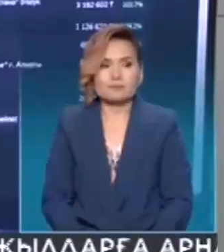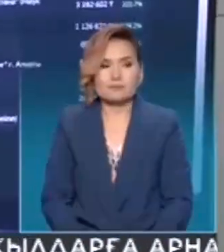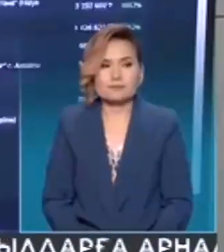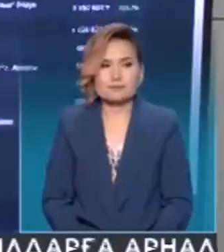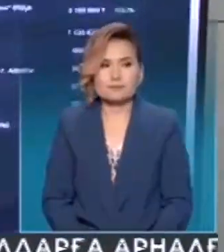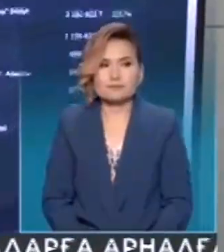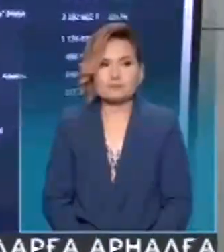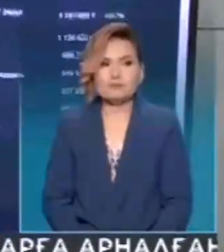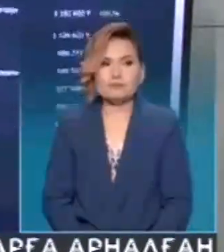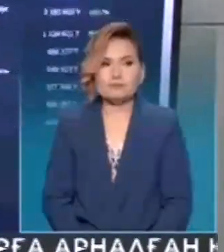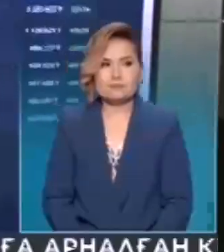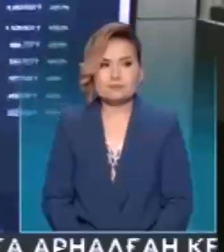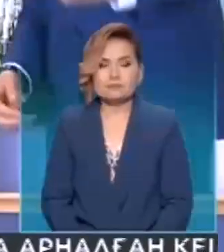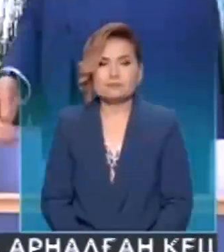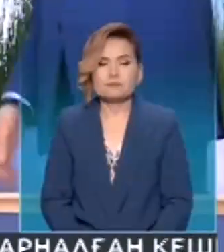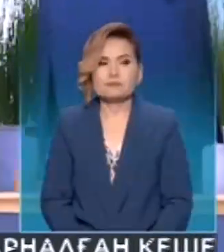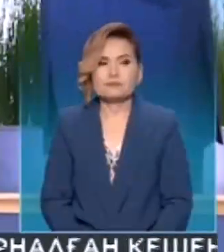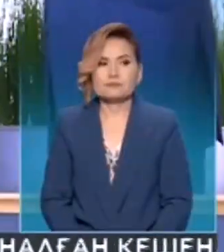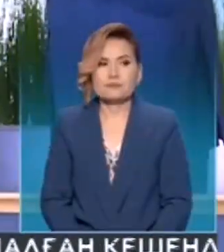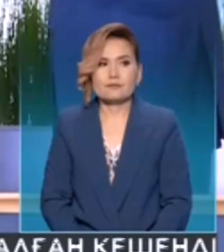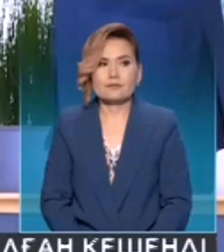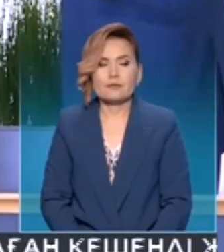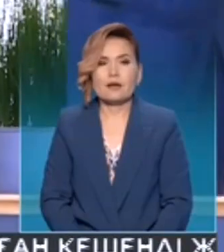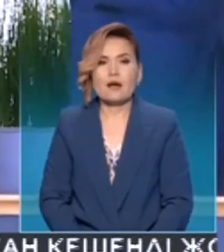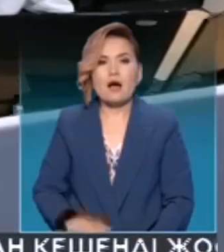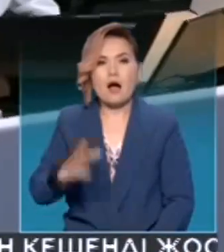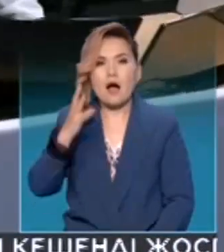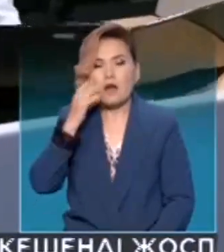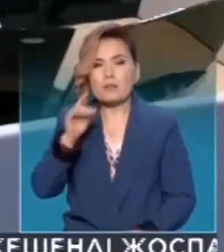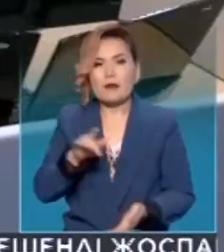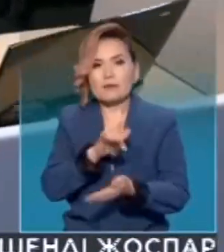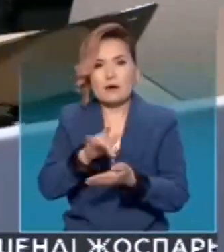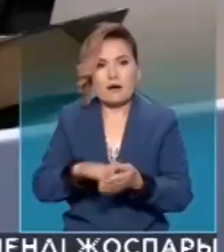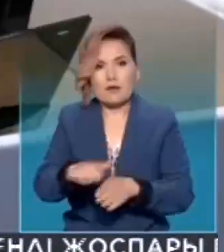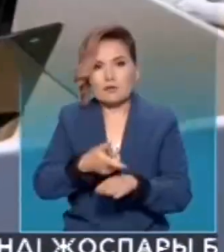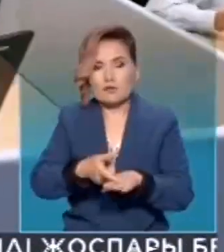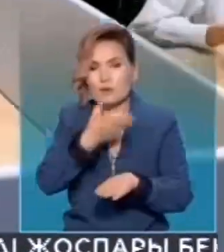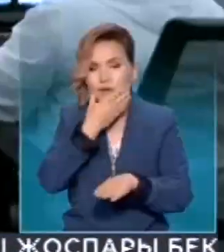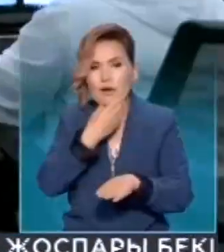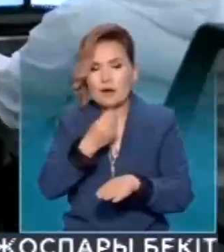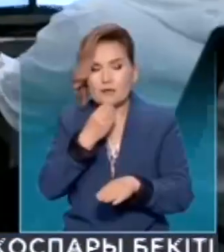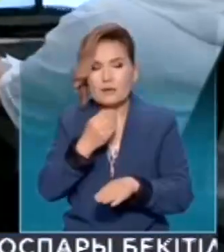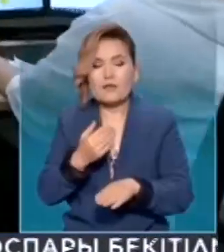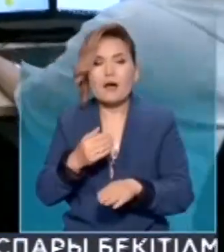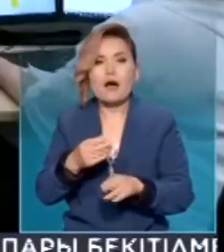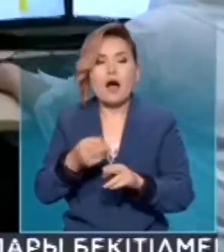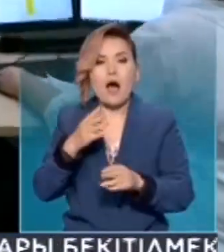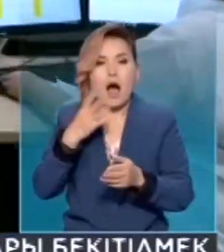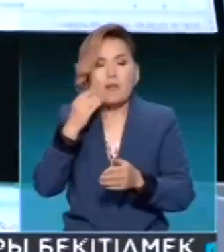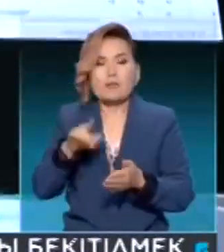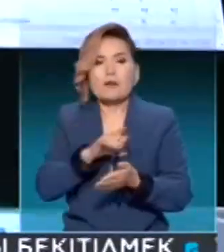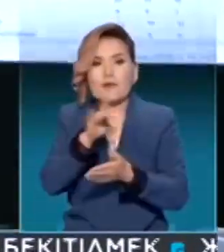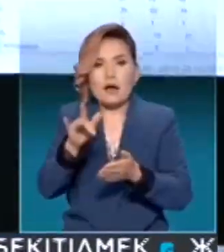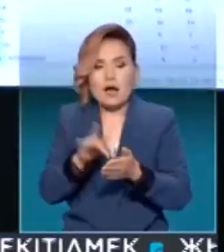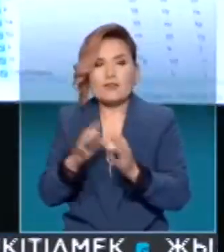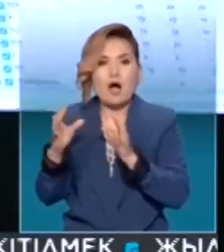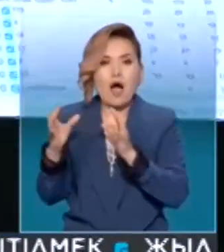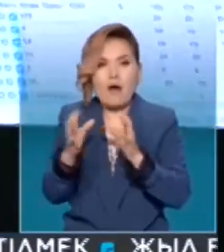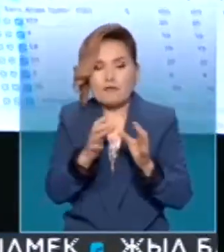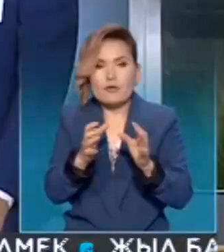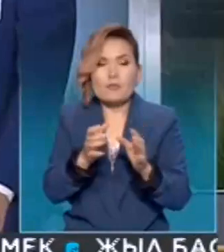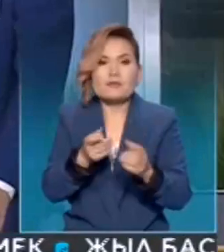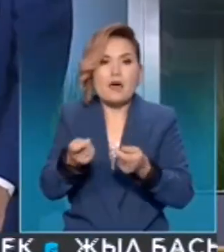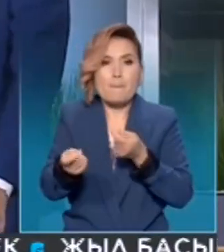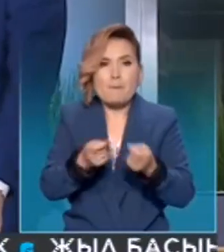Мы видим город как на латуни. Вот это все маршруты. Ал бұл қаладағы автобустарды диспетчерлік басқару орталығы. Мұнда